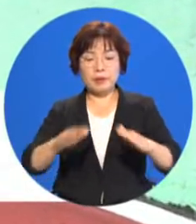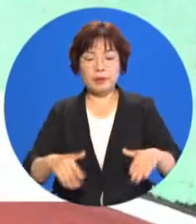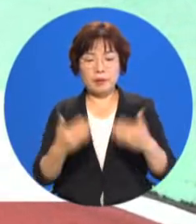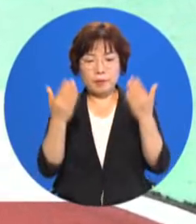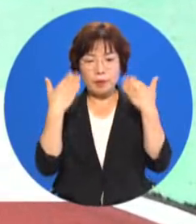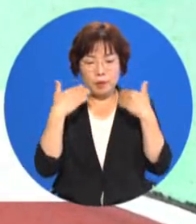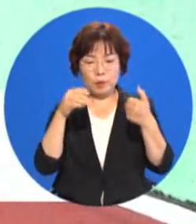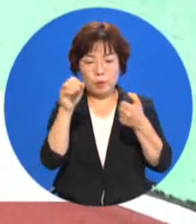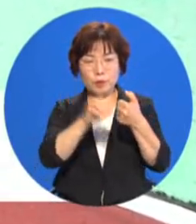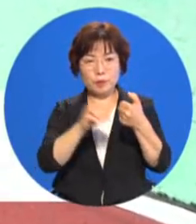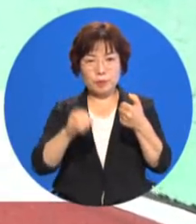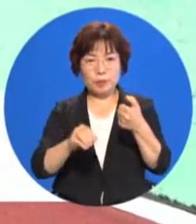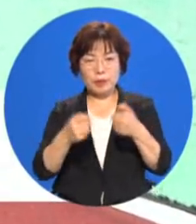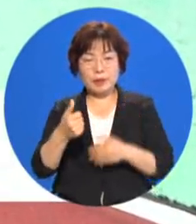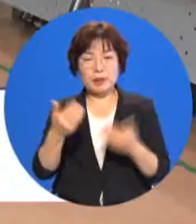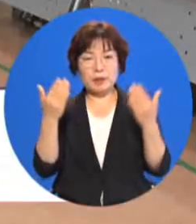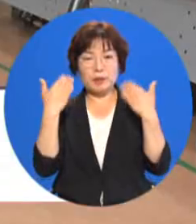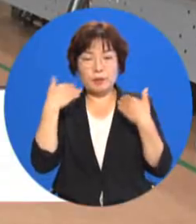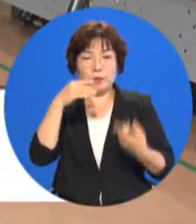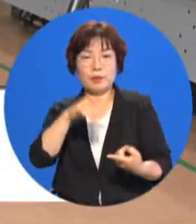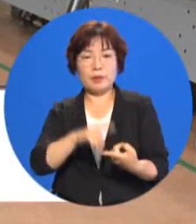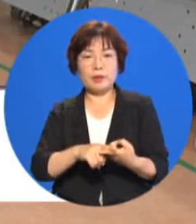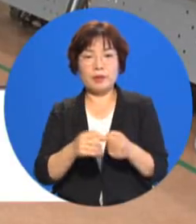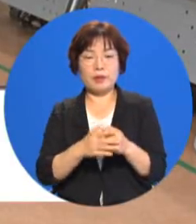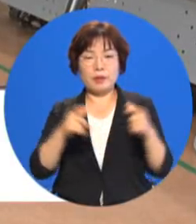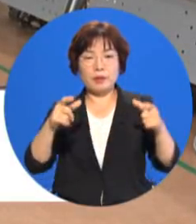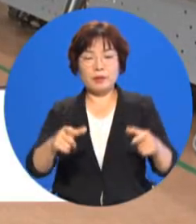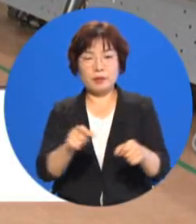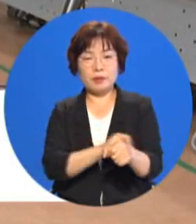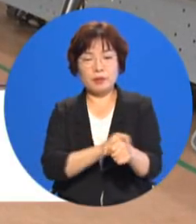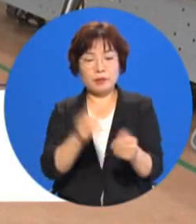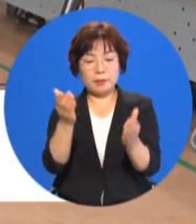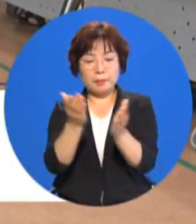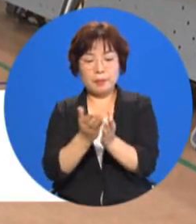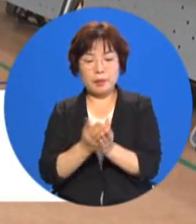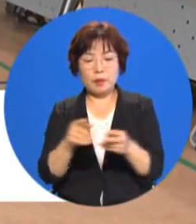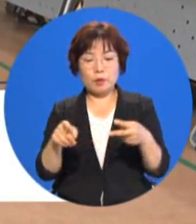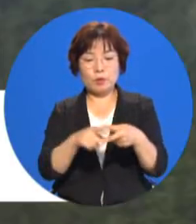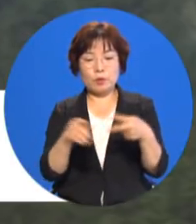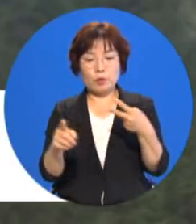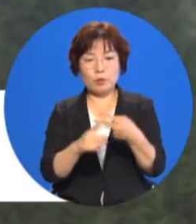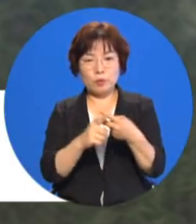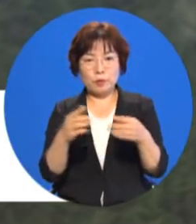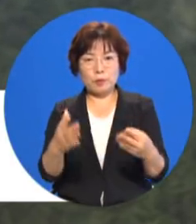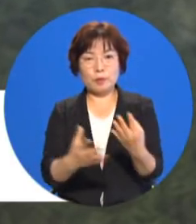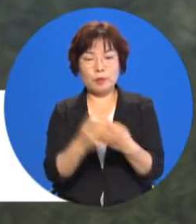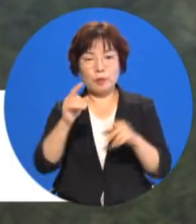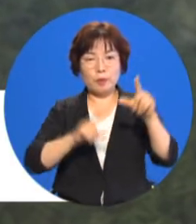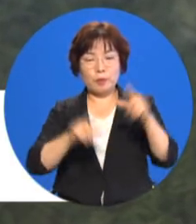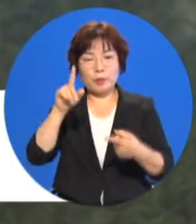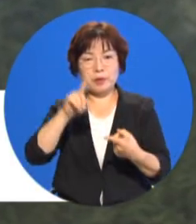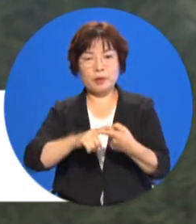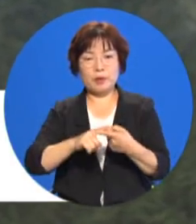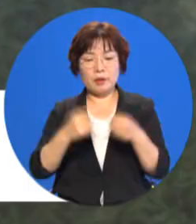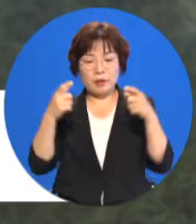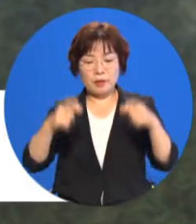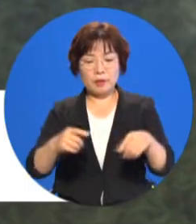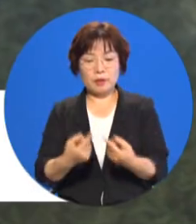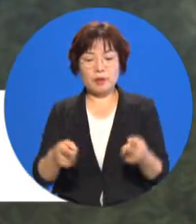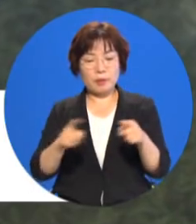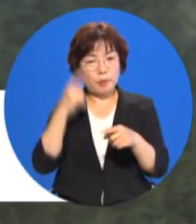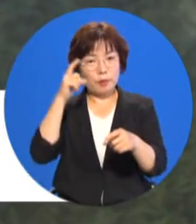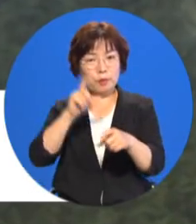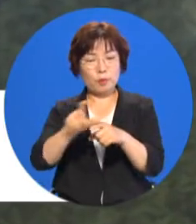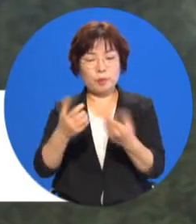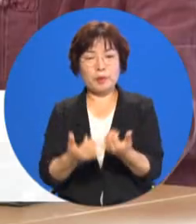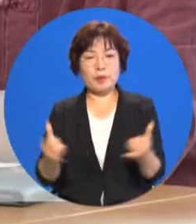학교의 50%에 달하는 작은 학교를 지역의 특성에 맞는 초중 통합 모델을 지역과 함께 고민하며